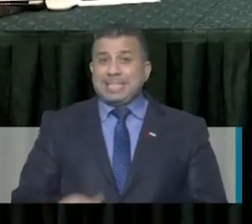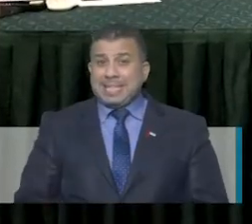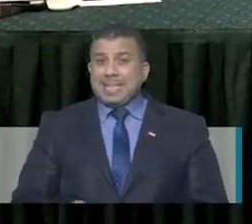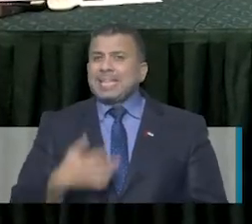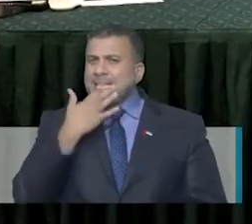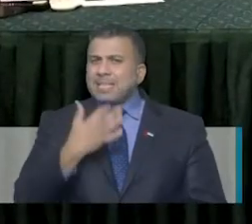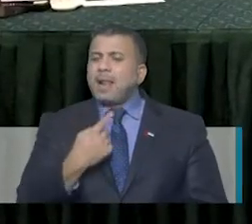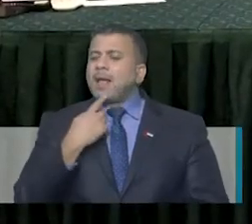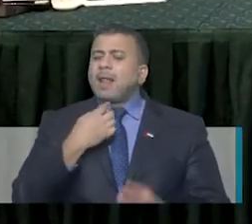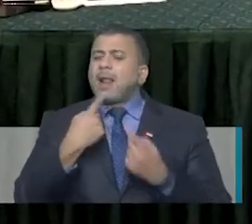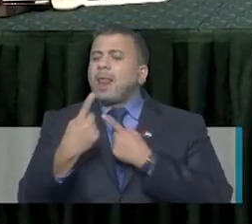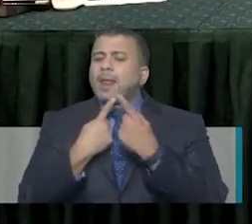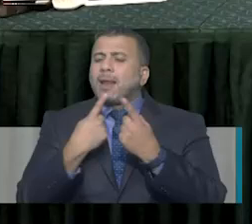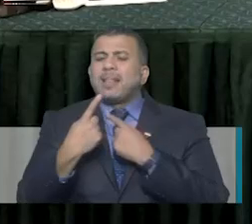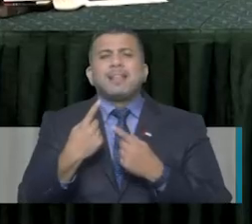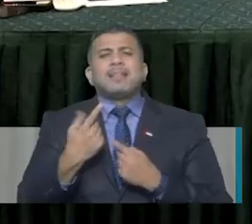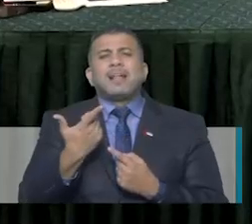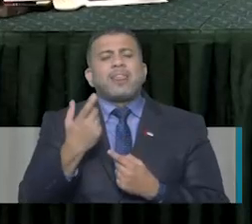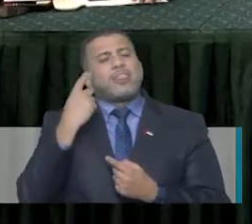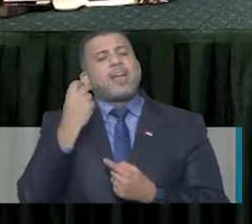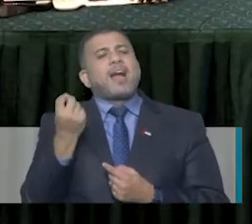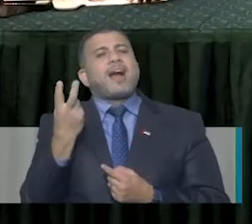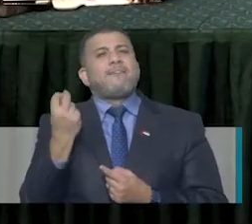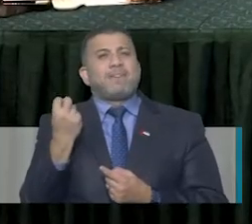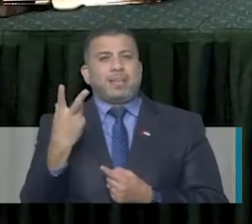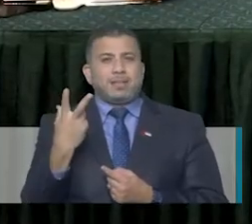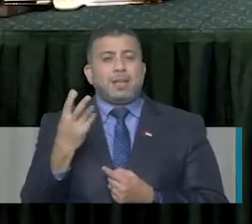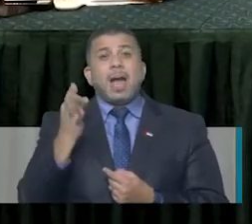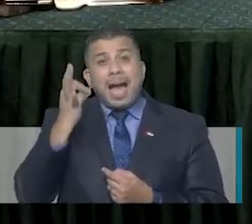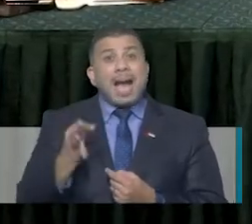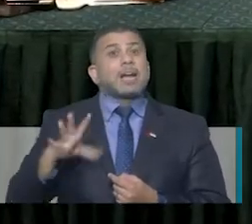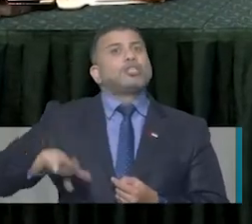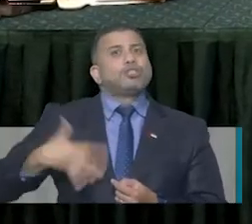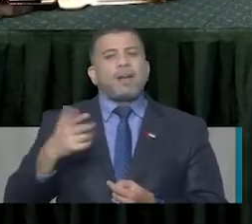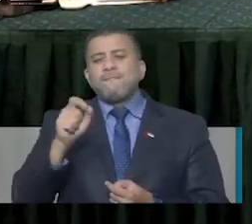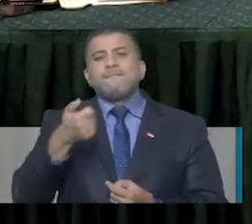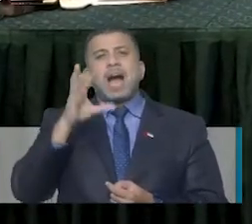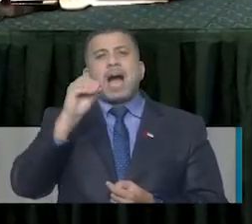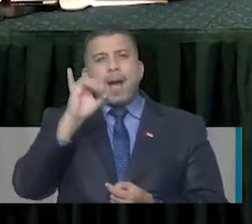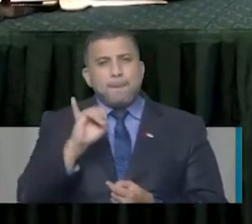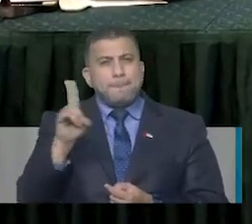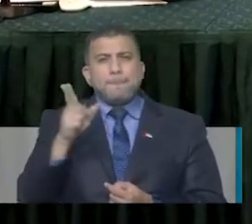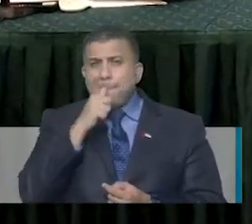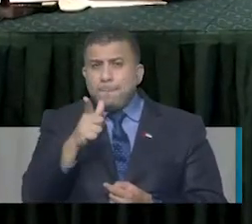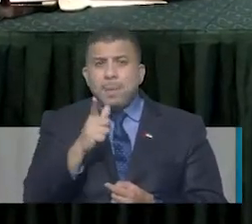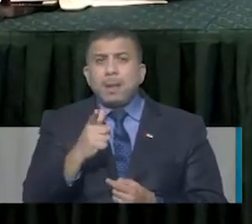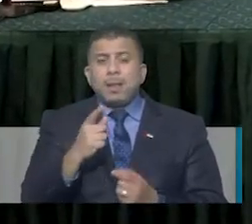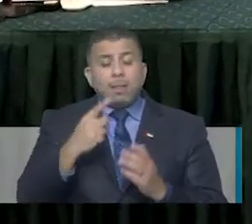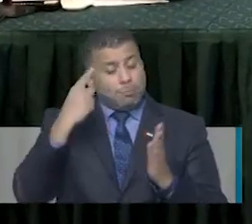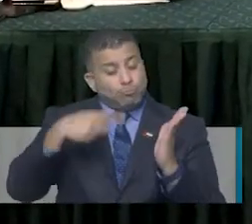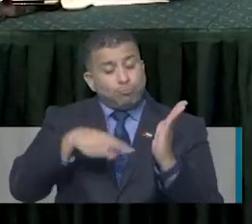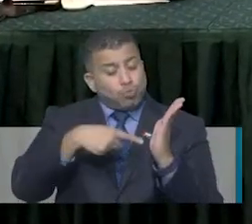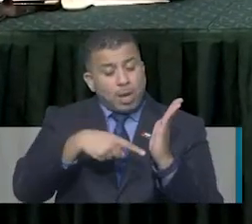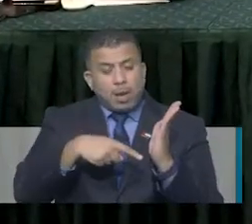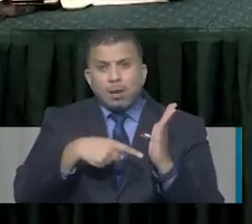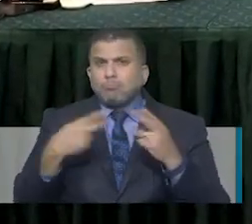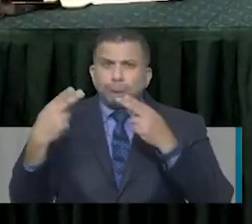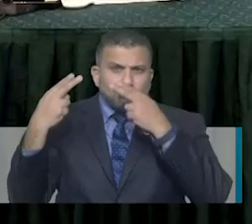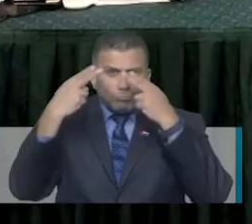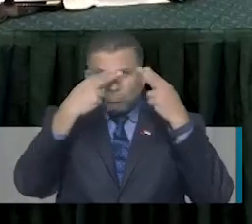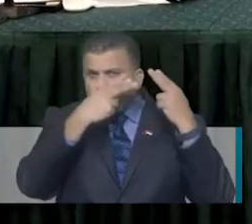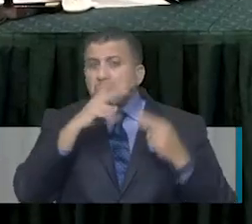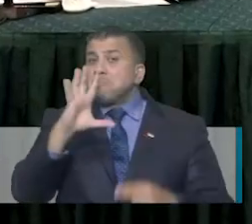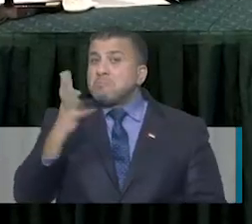وتسهيل التبادل الثقافي واكد الشيخ فاهم القاسمي ان المذاكرات المذكرات تتماشى مع رؤيه